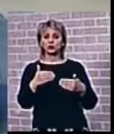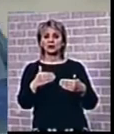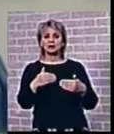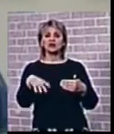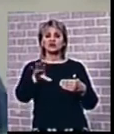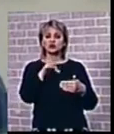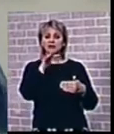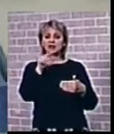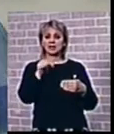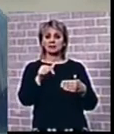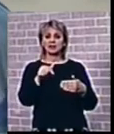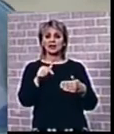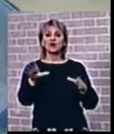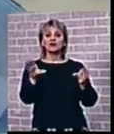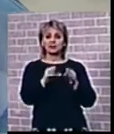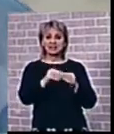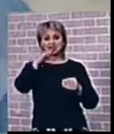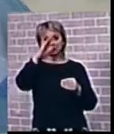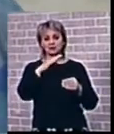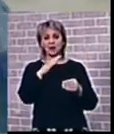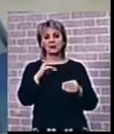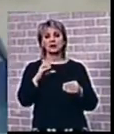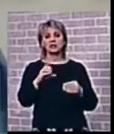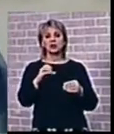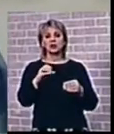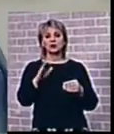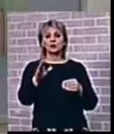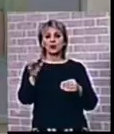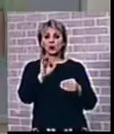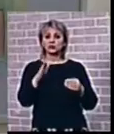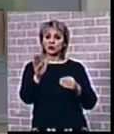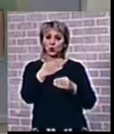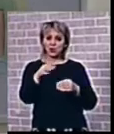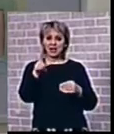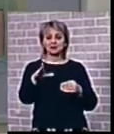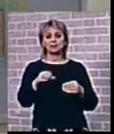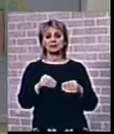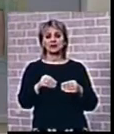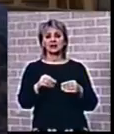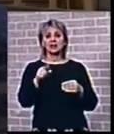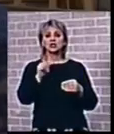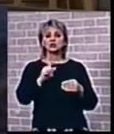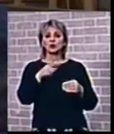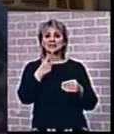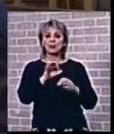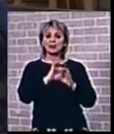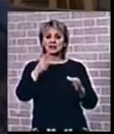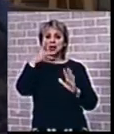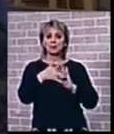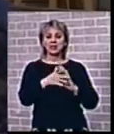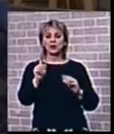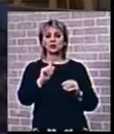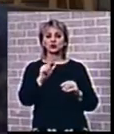время. Вместе с папой для осени гуляем мы. Главное, что они все прекрасно понимают,